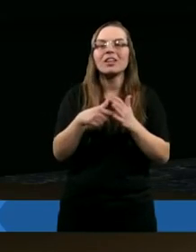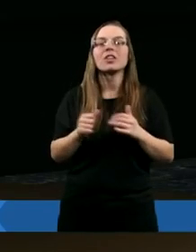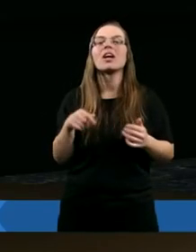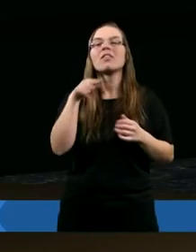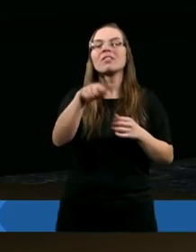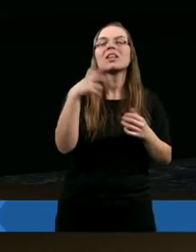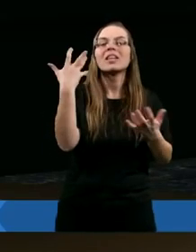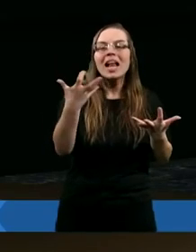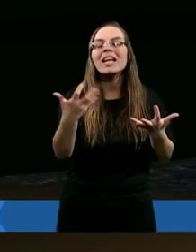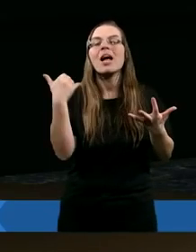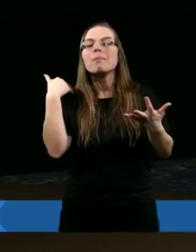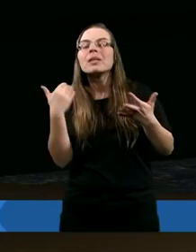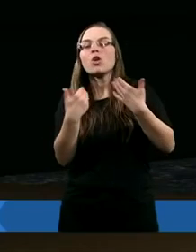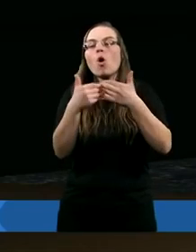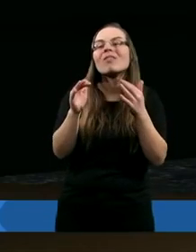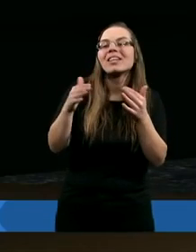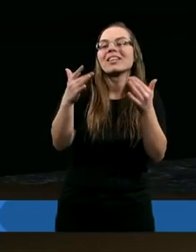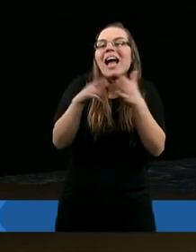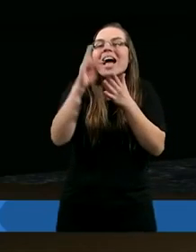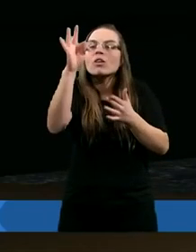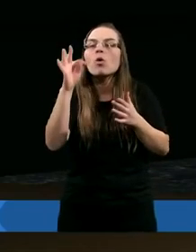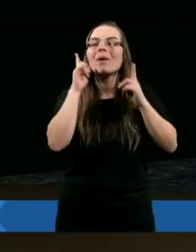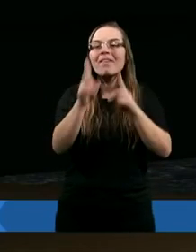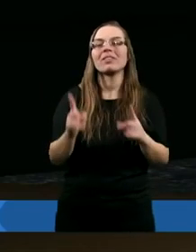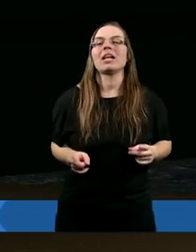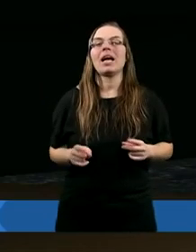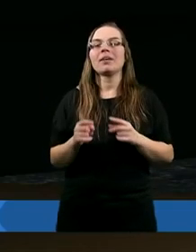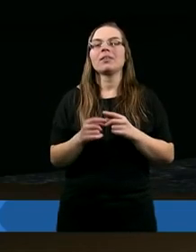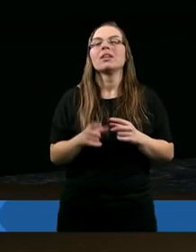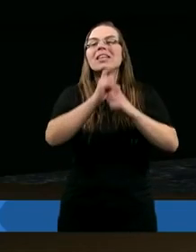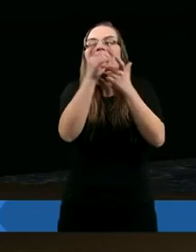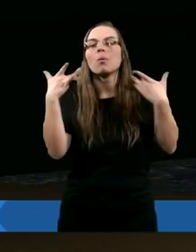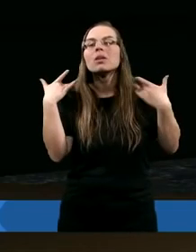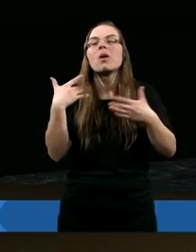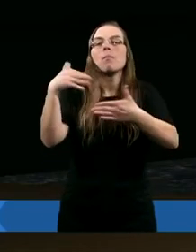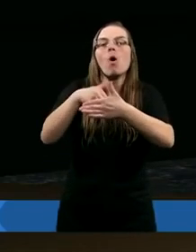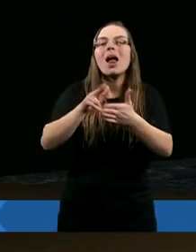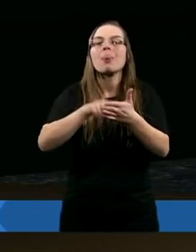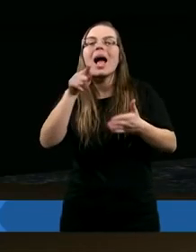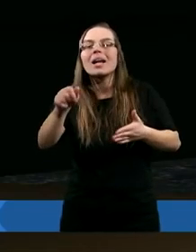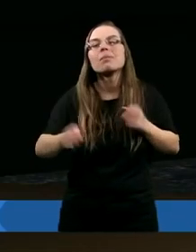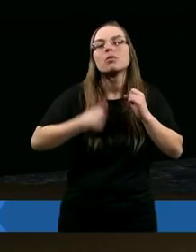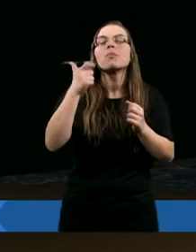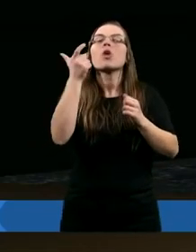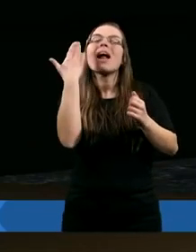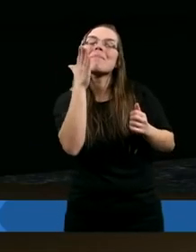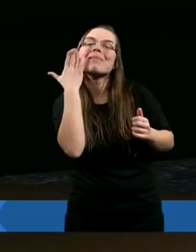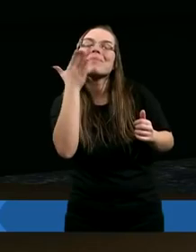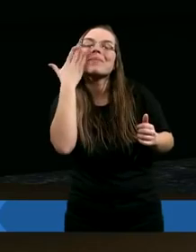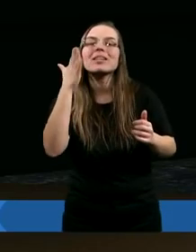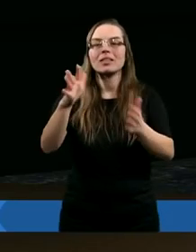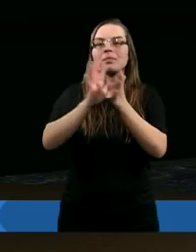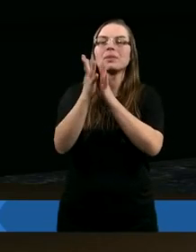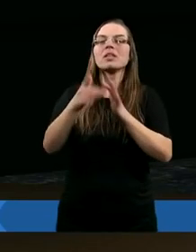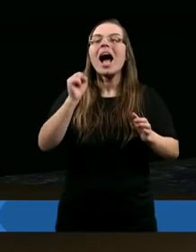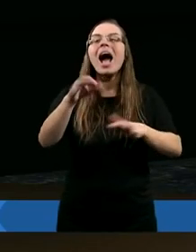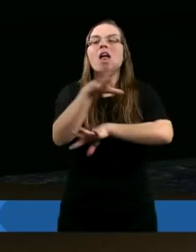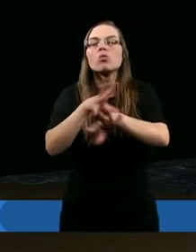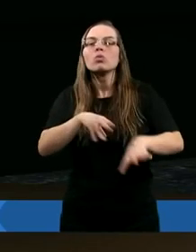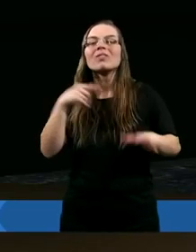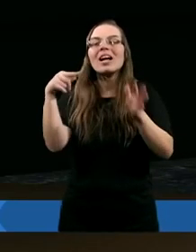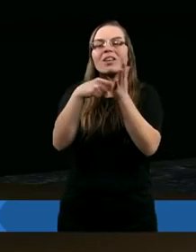to wtedy ja chcę być jak On. Całe moje życie polega na tym, że po prostu przebywam z Nim coraz bardziej i bardziej. A Duch Święty,